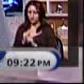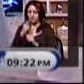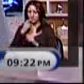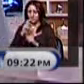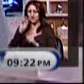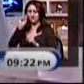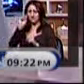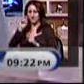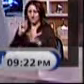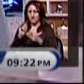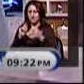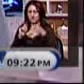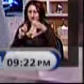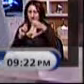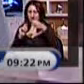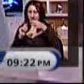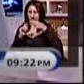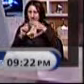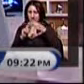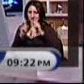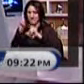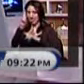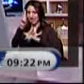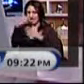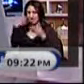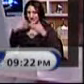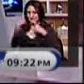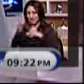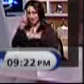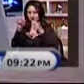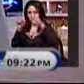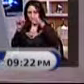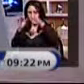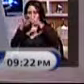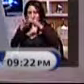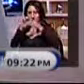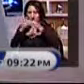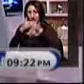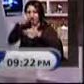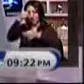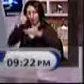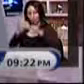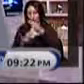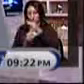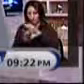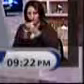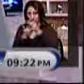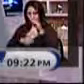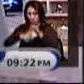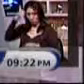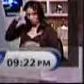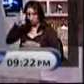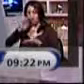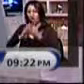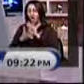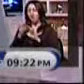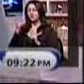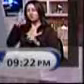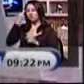الزجاجه وشد الحزام. تمام، عدنا سيد درويش شد الحزام، يقول لك لابد ان نشد الاحزمه لغايه لما نعدي عنق